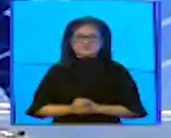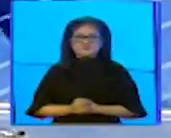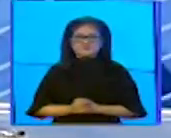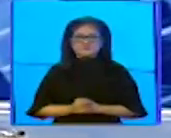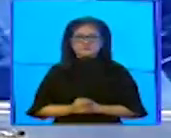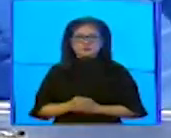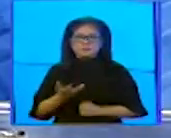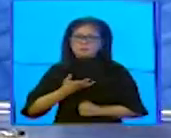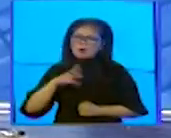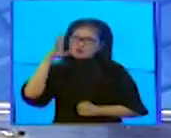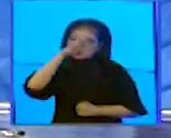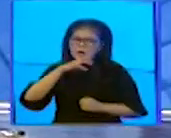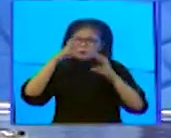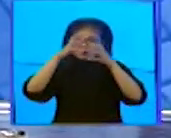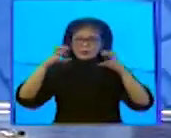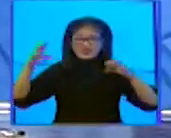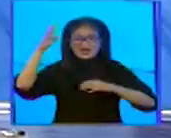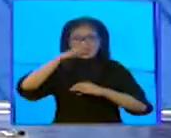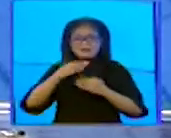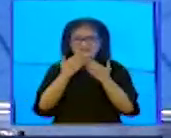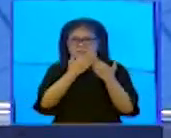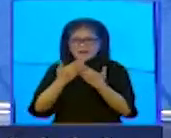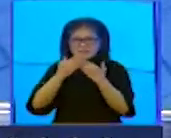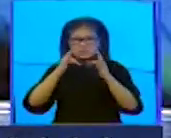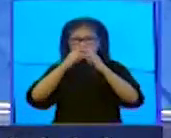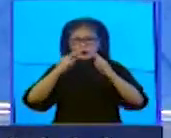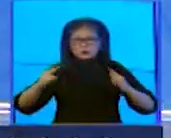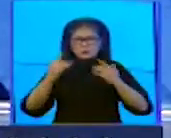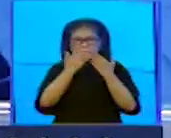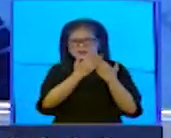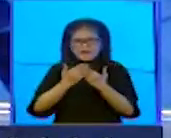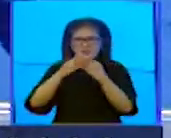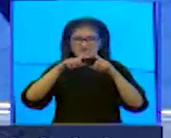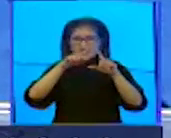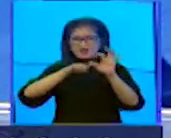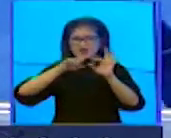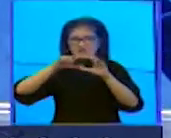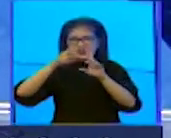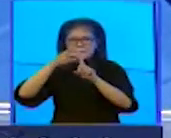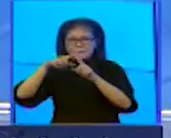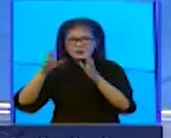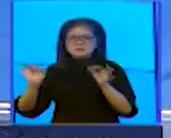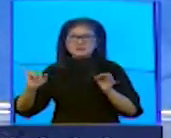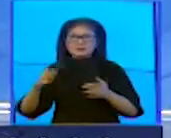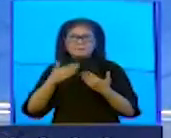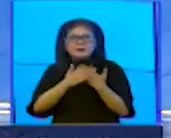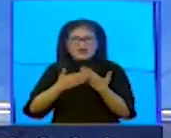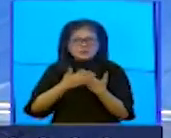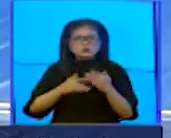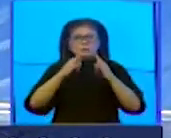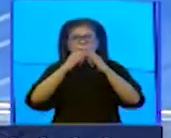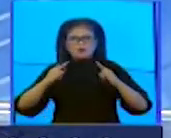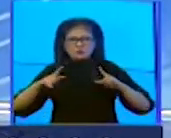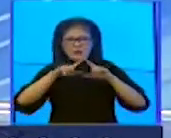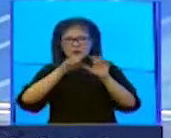Dan pemirsa, untuk mengetahui peringatan Hari Santri di Pondok Pesantren Al-Aqobah, kita telah bergabung dengan pengasuh Pondok Pesantren Al-Aqobah, Bapak Kiai Haji